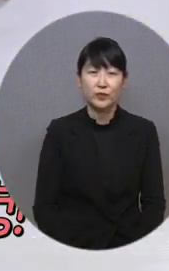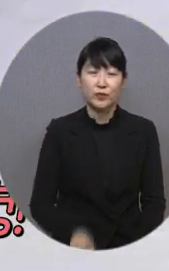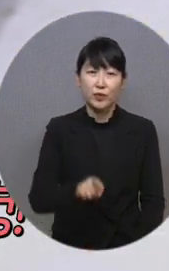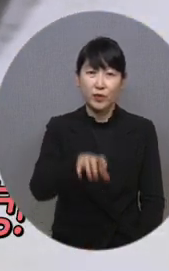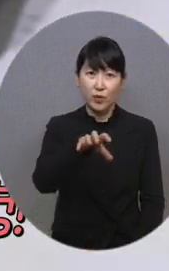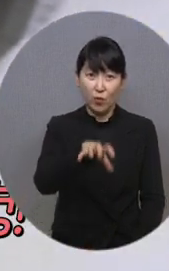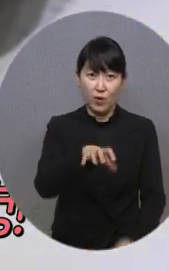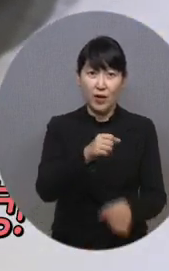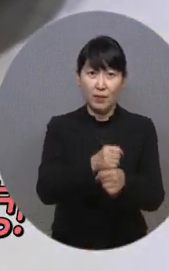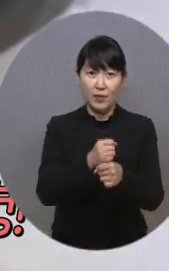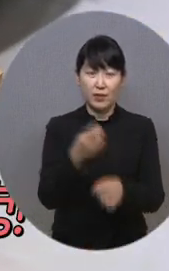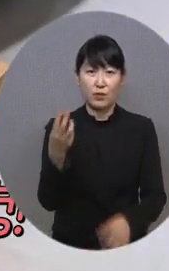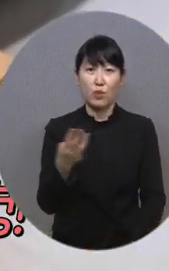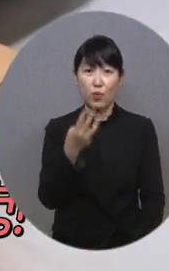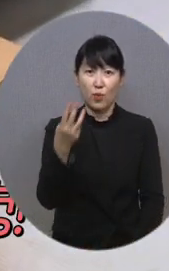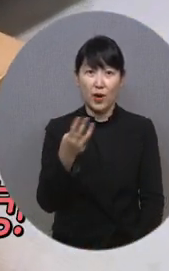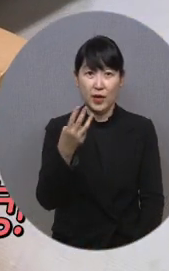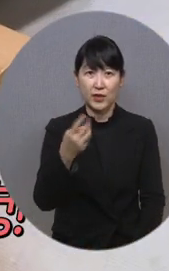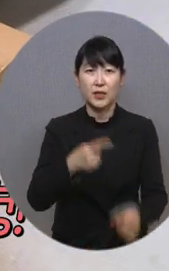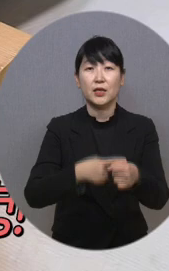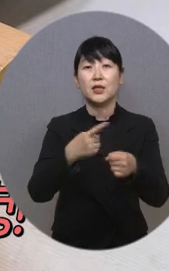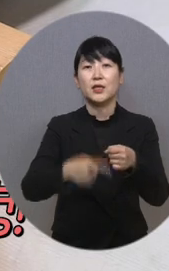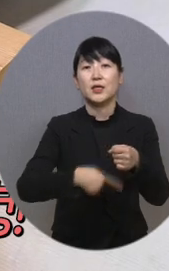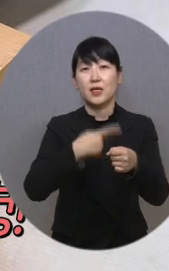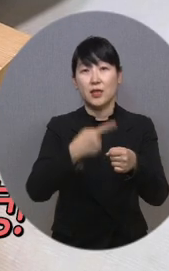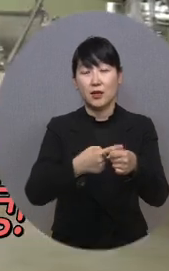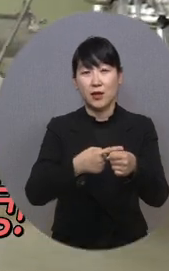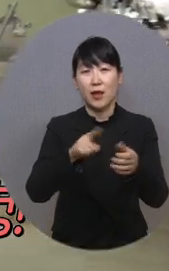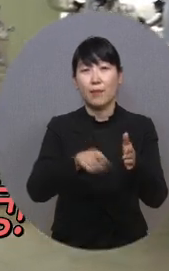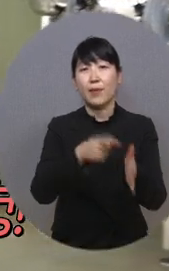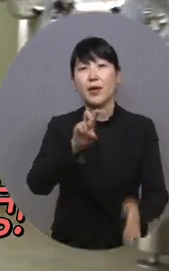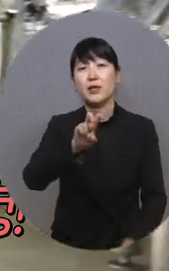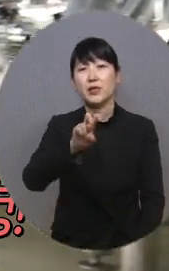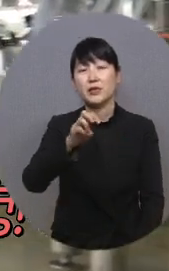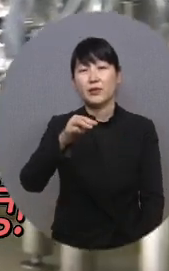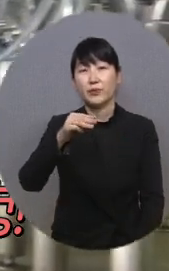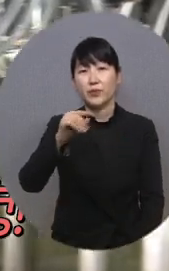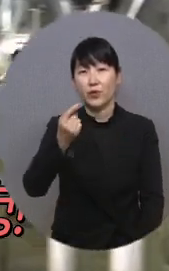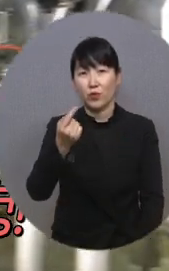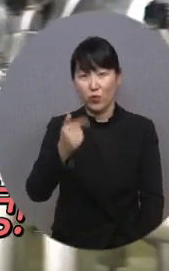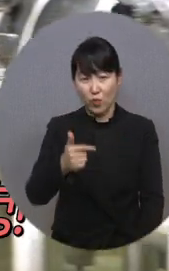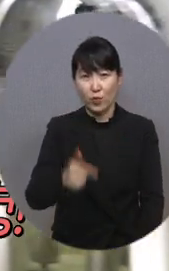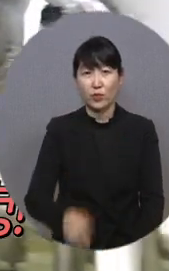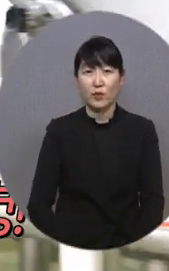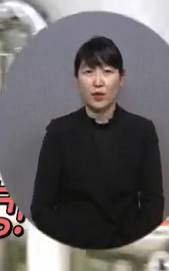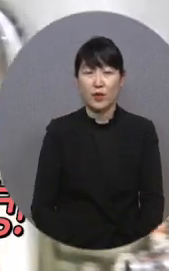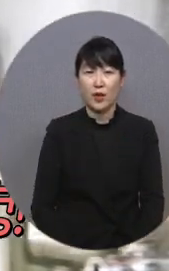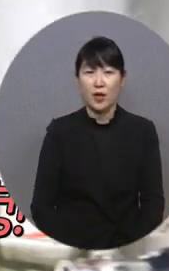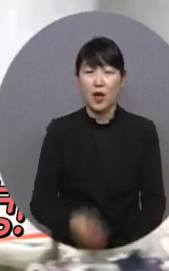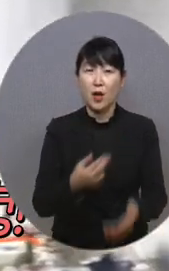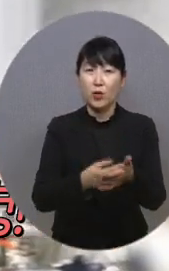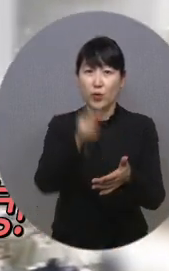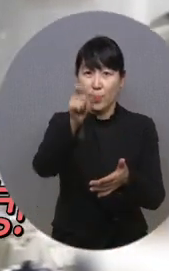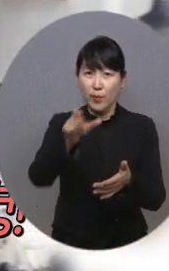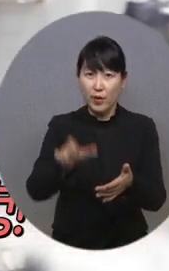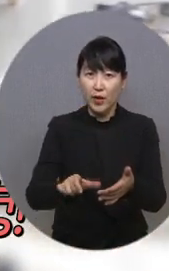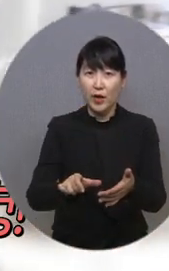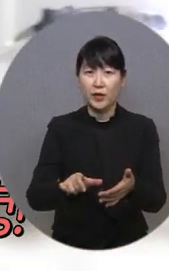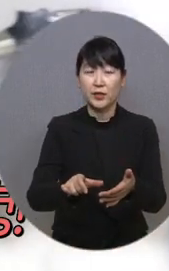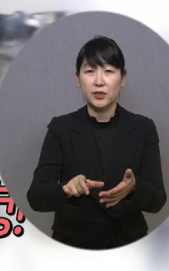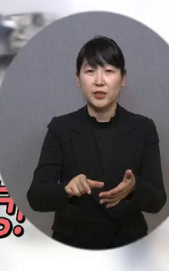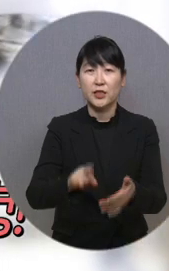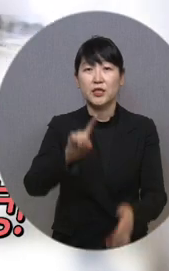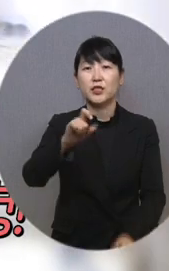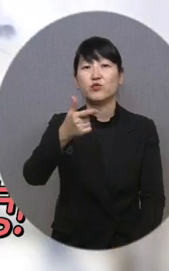이곳에서 생산되는 와인의 양은 연간 최대 120톤 규모에 이르고 병으로 따지면 약 16만 병이나